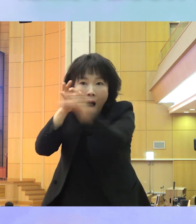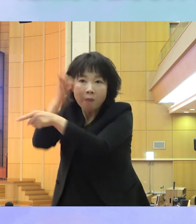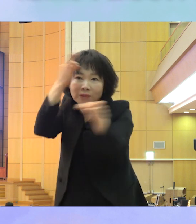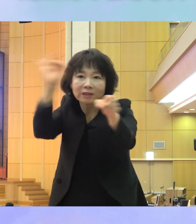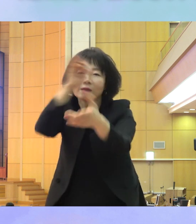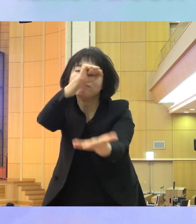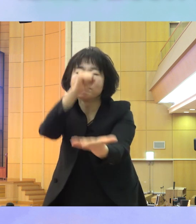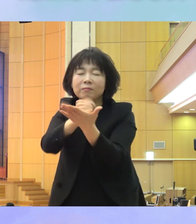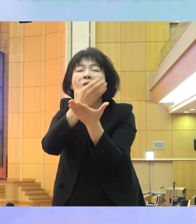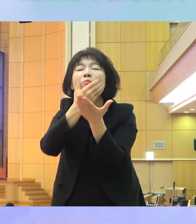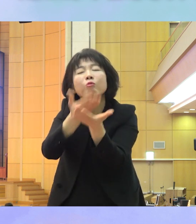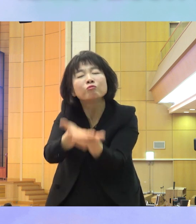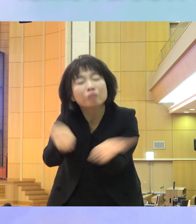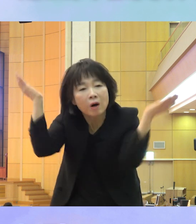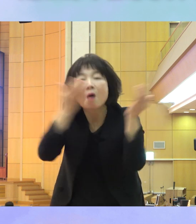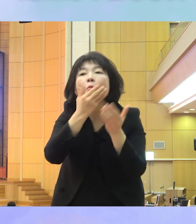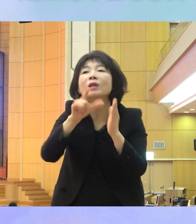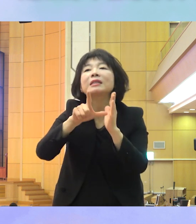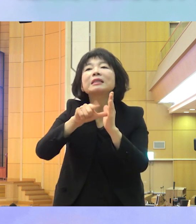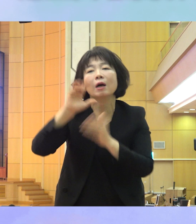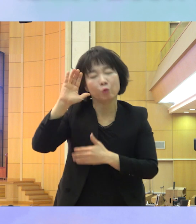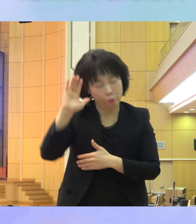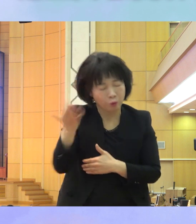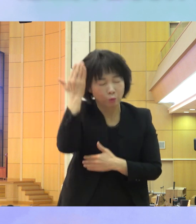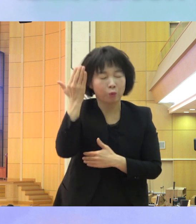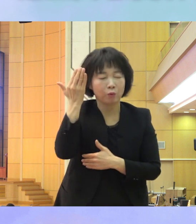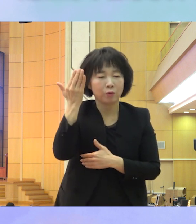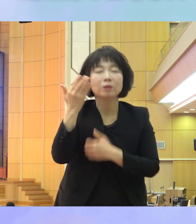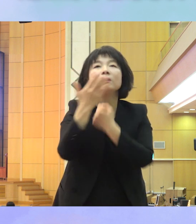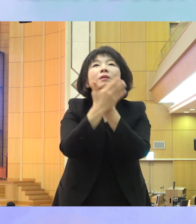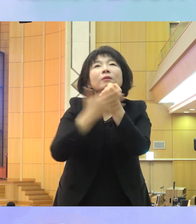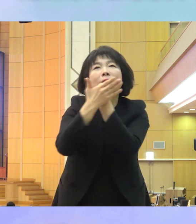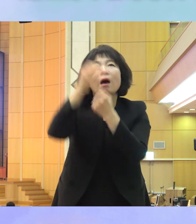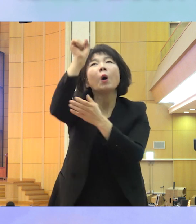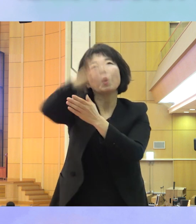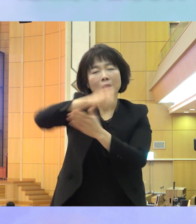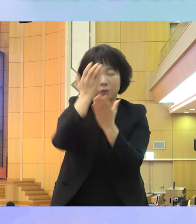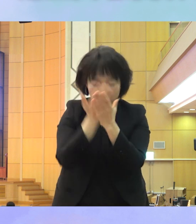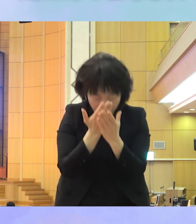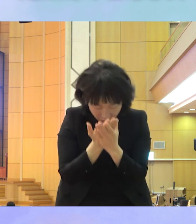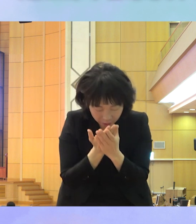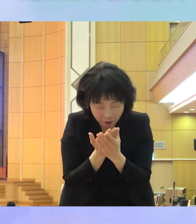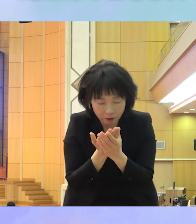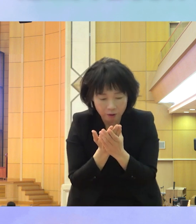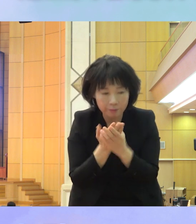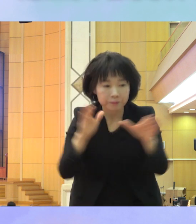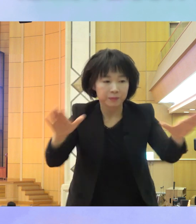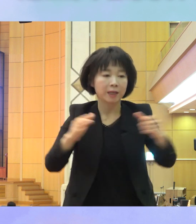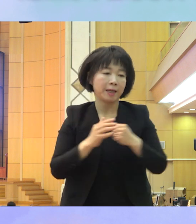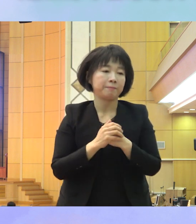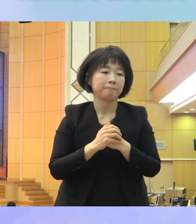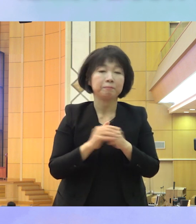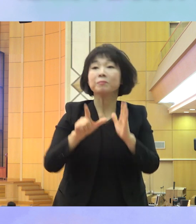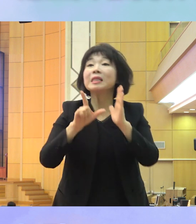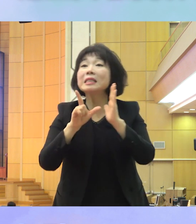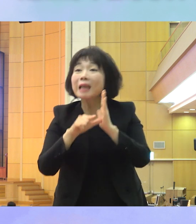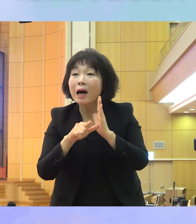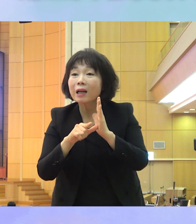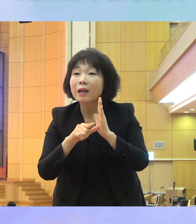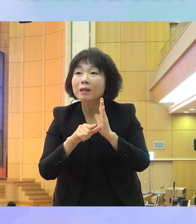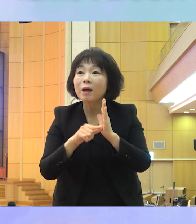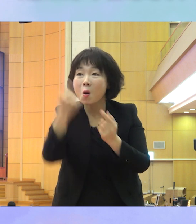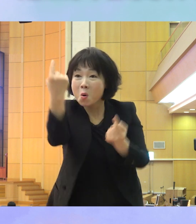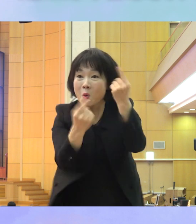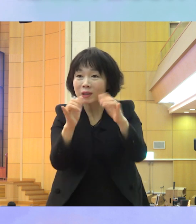아버지 앞에 복을 받아 누리는 복 있는 심령들 될 수 있도록 은총 베풀어 주시옵소서. 이 시간 아버지 앞에